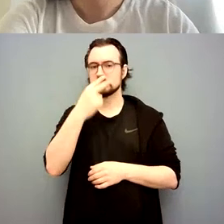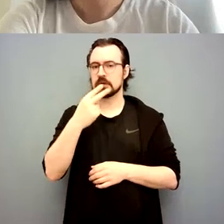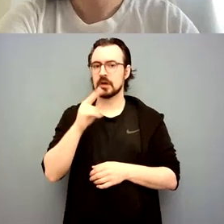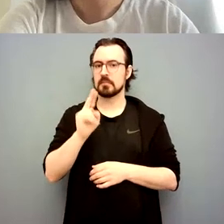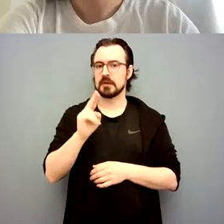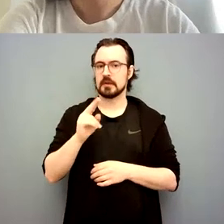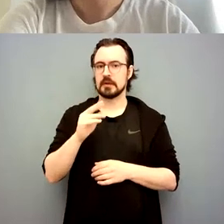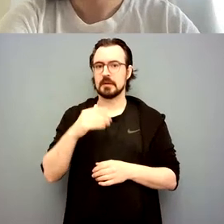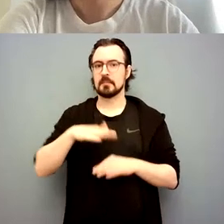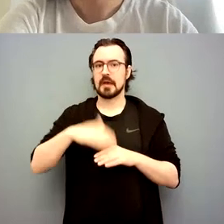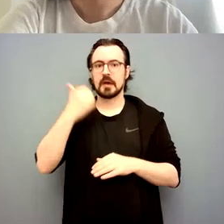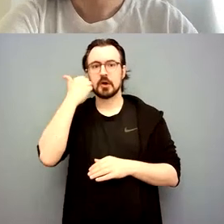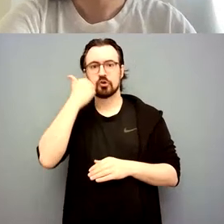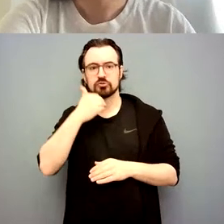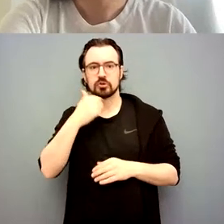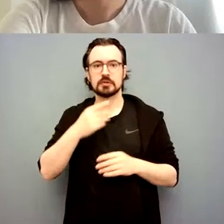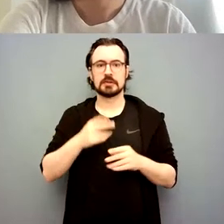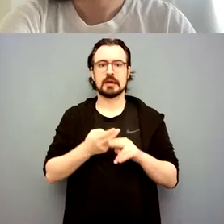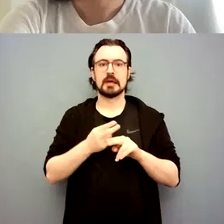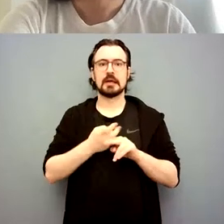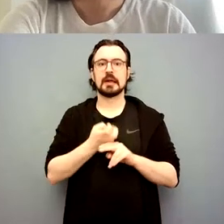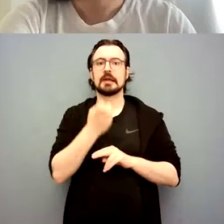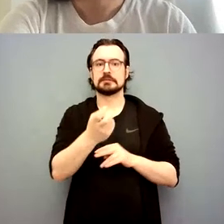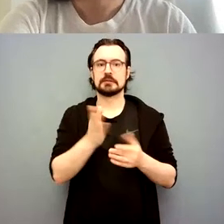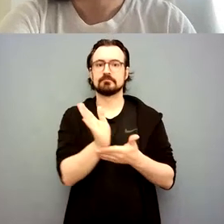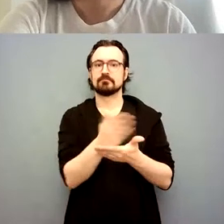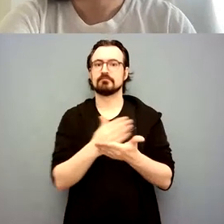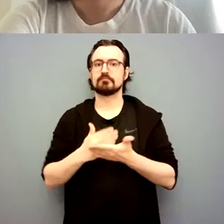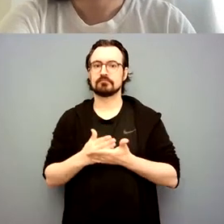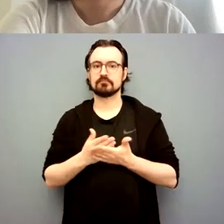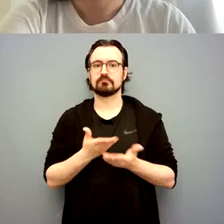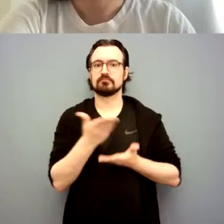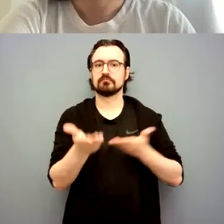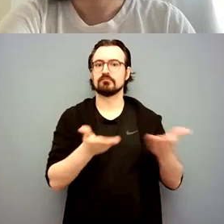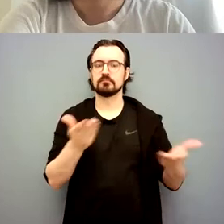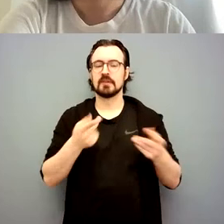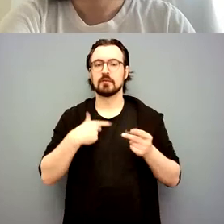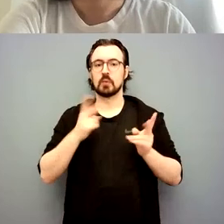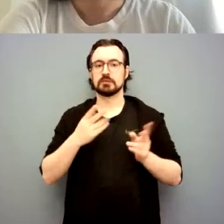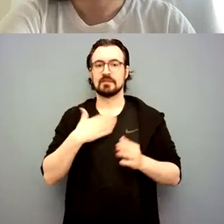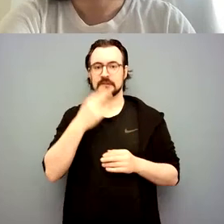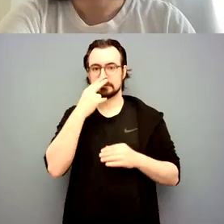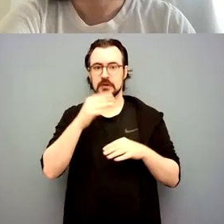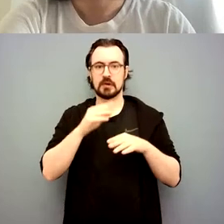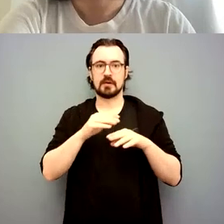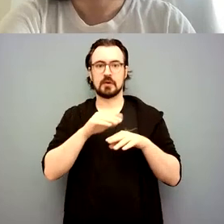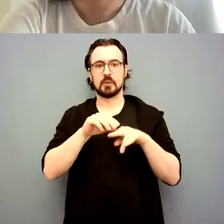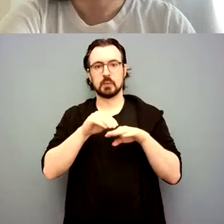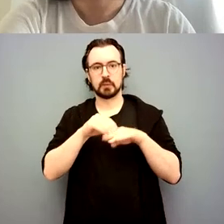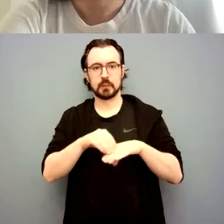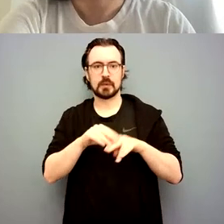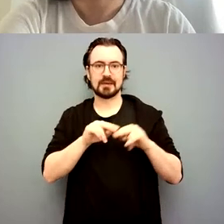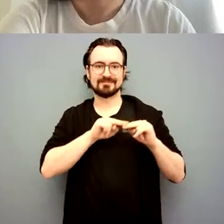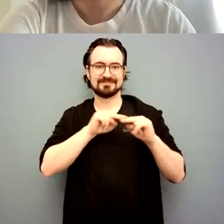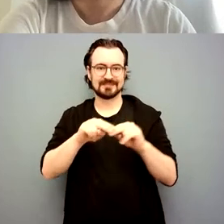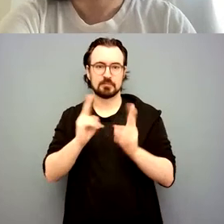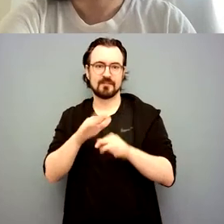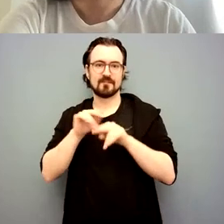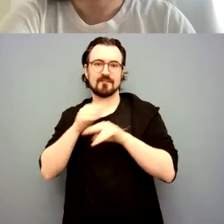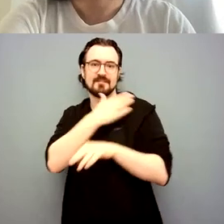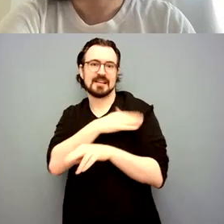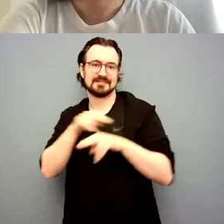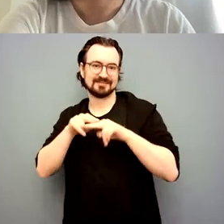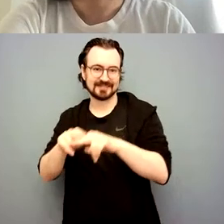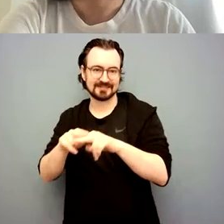mer generös resetilldelning. Och vi vill även se att sjuk- och färdtjänstresorna kopplas ihop. Så att